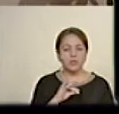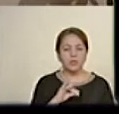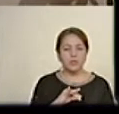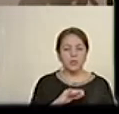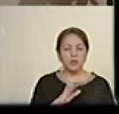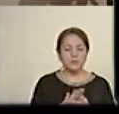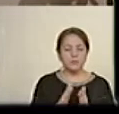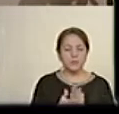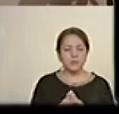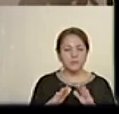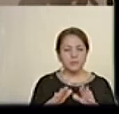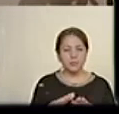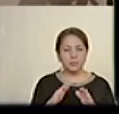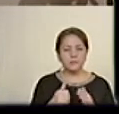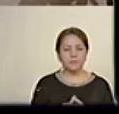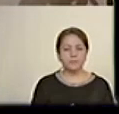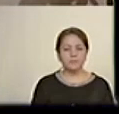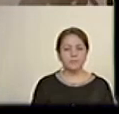места.